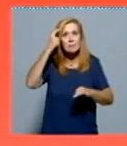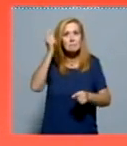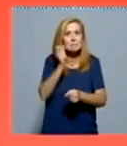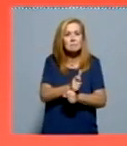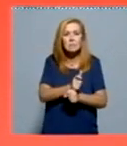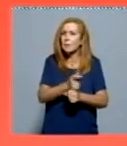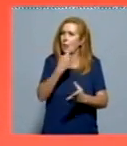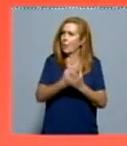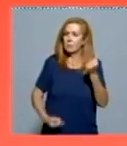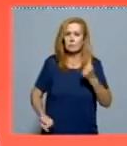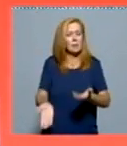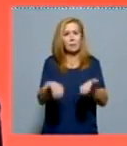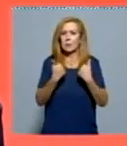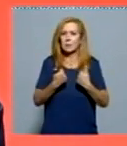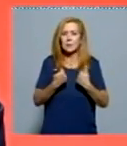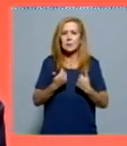Είναι λίγο βλέποντας και κάνοντας.